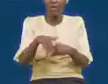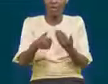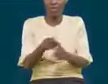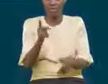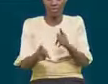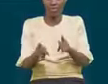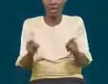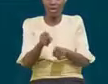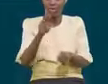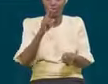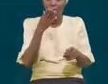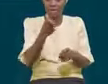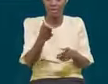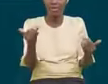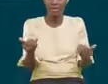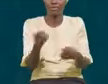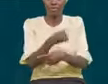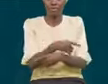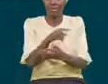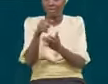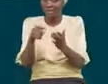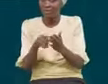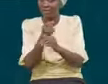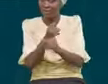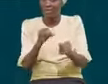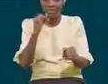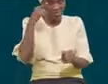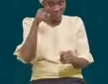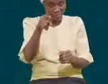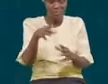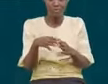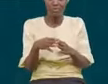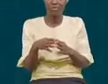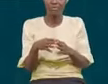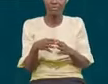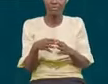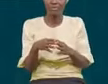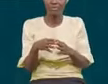Ne ele nko ye se megbe. Salvation is for you. Dede kpokpo ya towe.